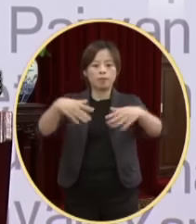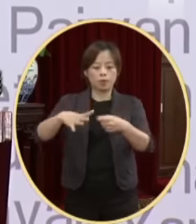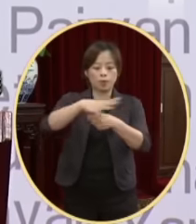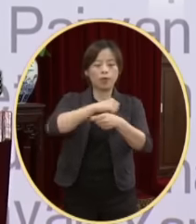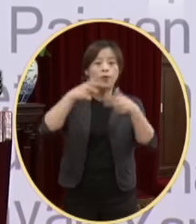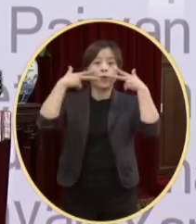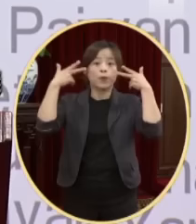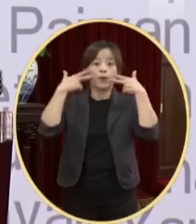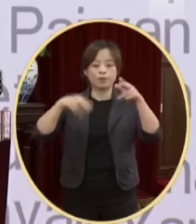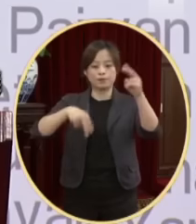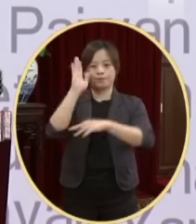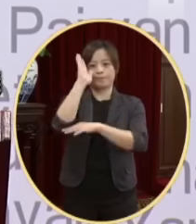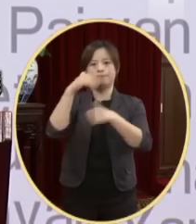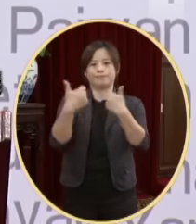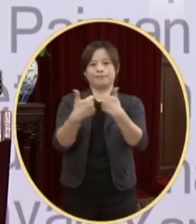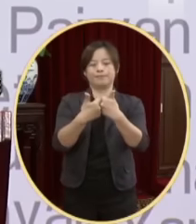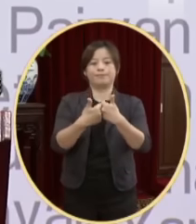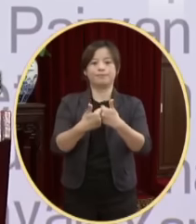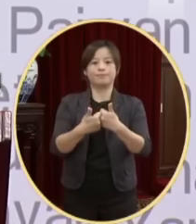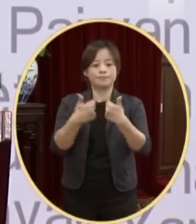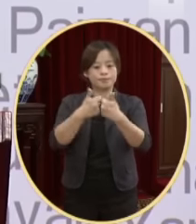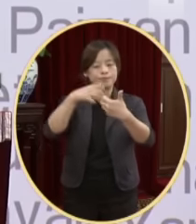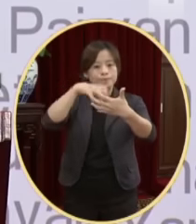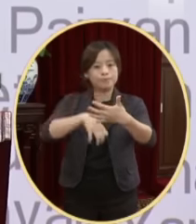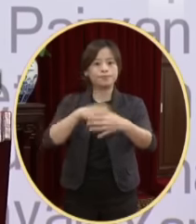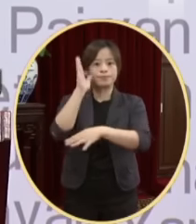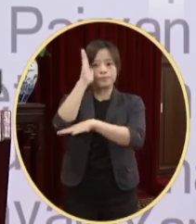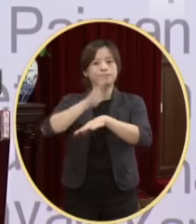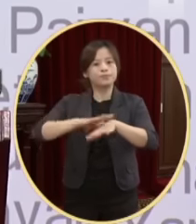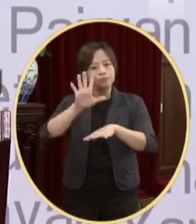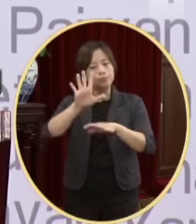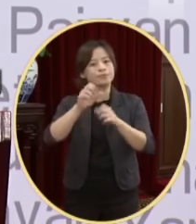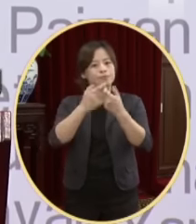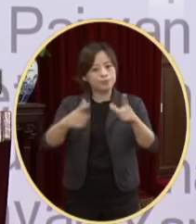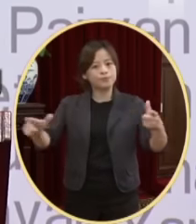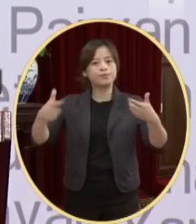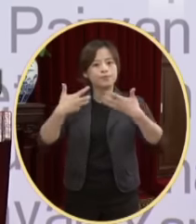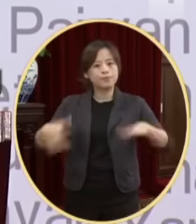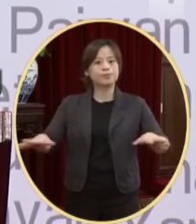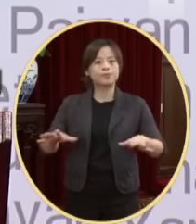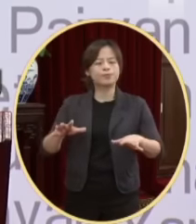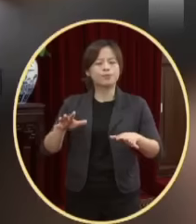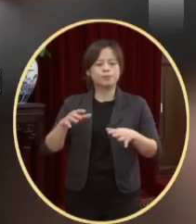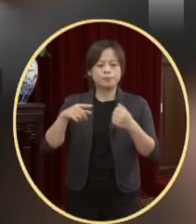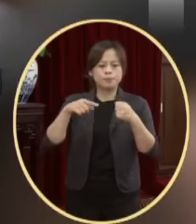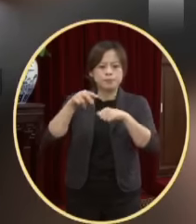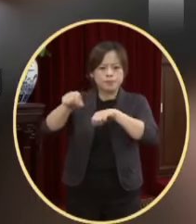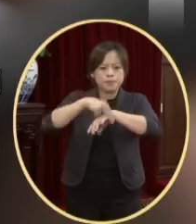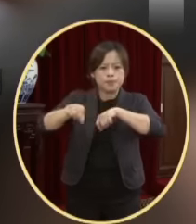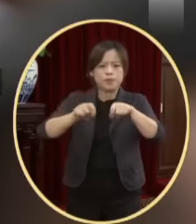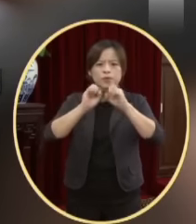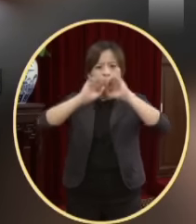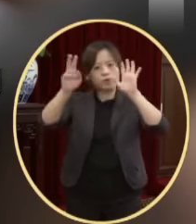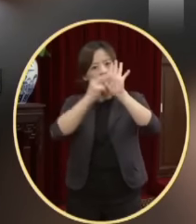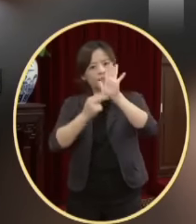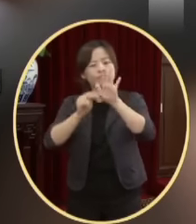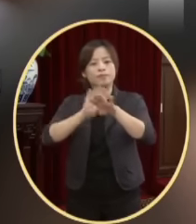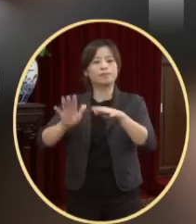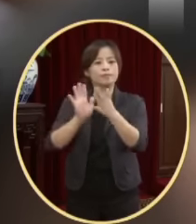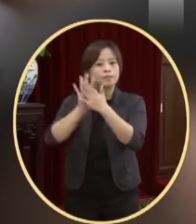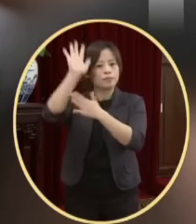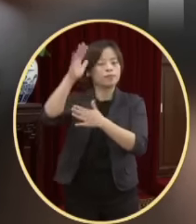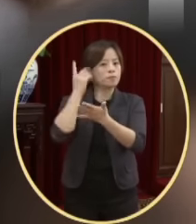原住民族行政会议，在会议中政府会有更多的政策的说明。以